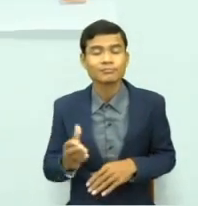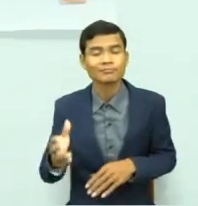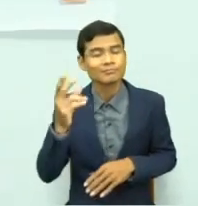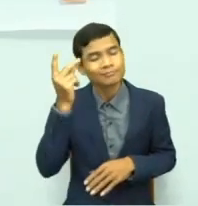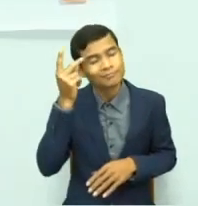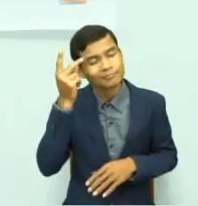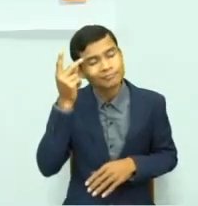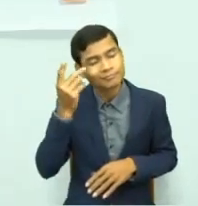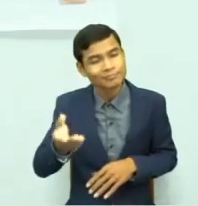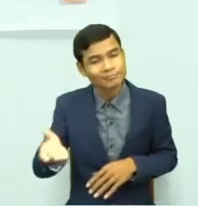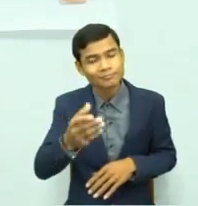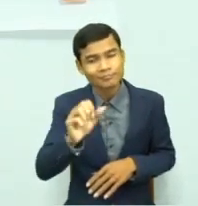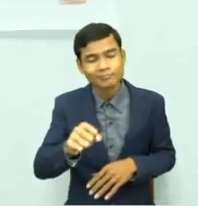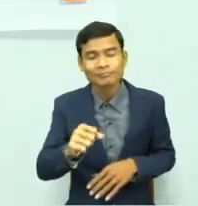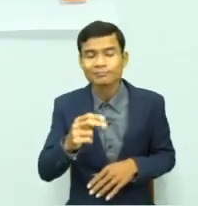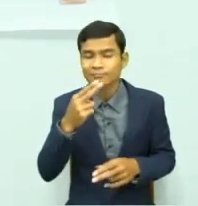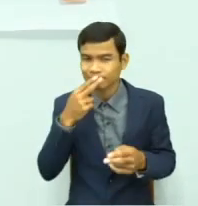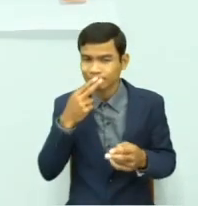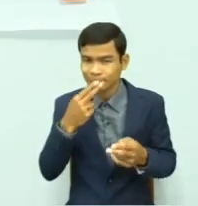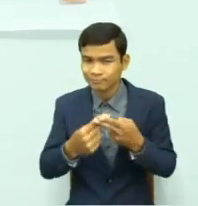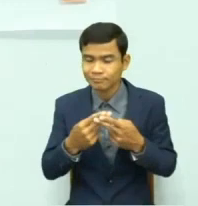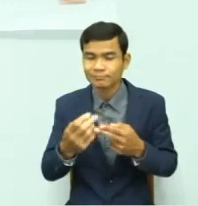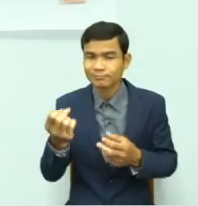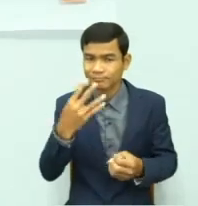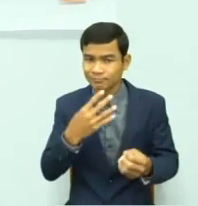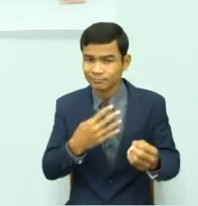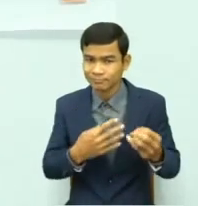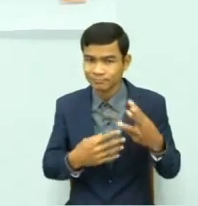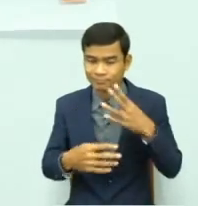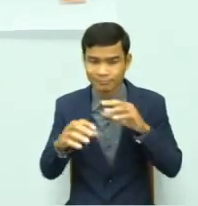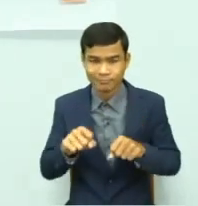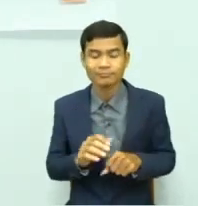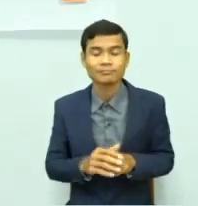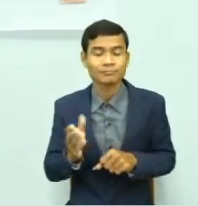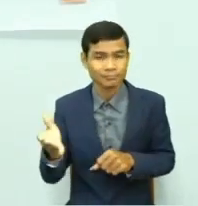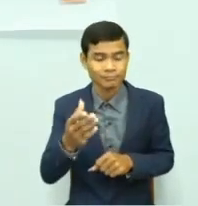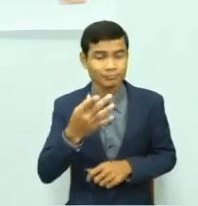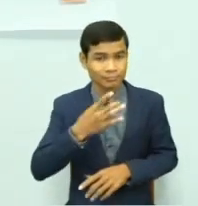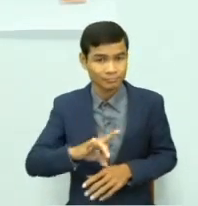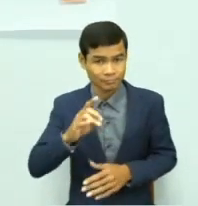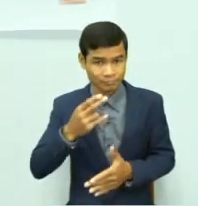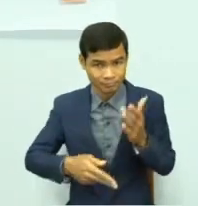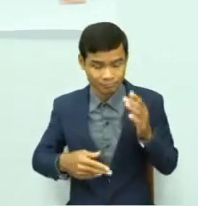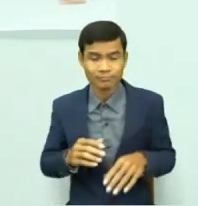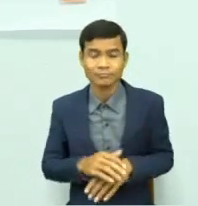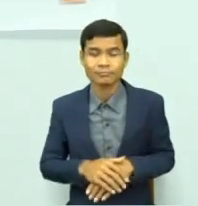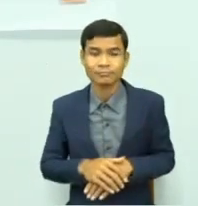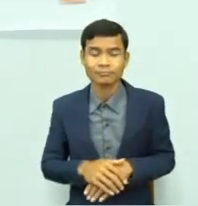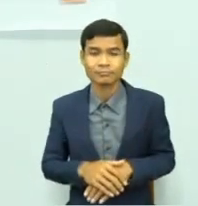tặng ác khí hai con chlai prap nè kru nè con ta pru hai đồ vầy ta con